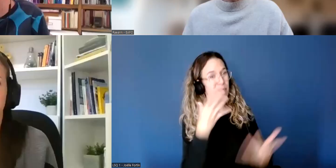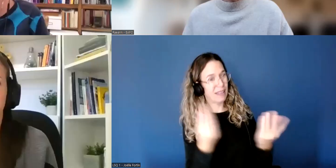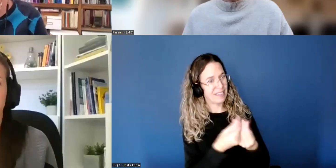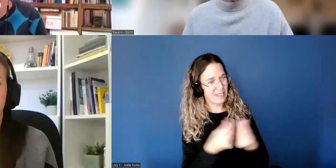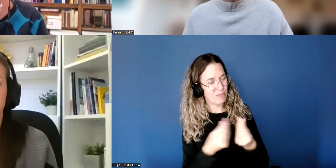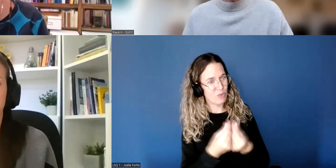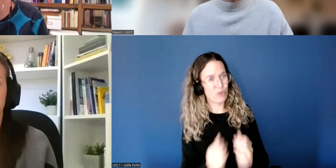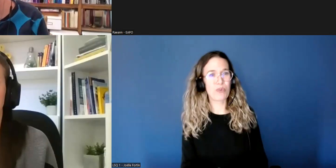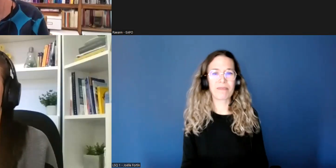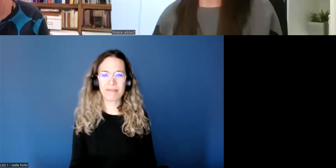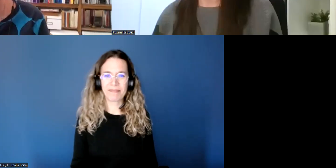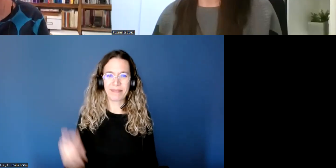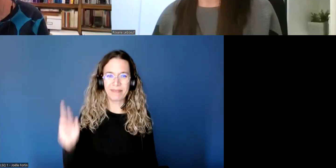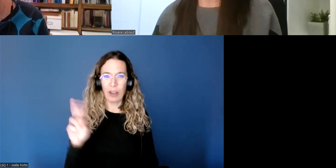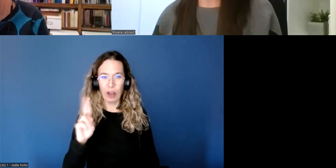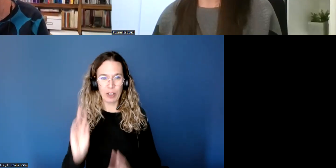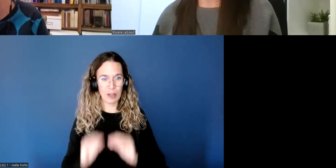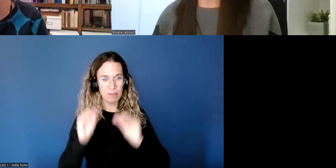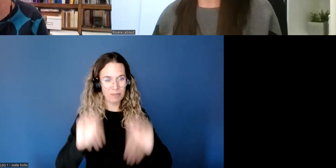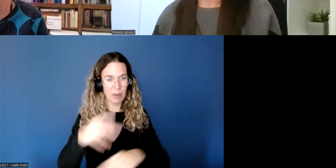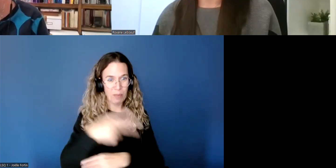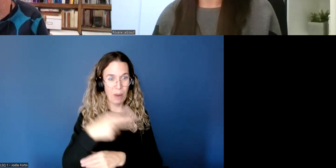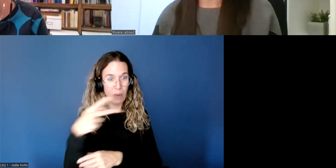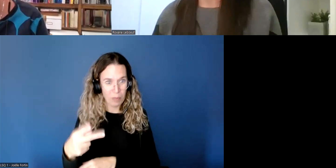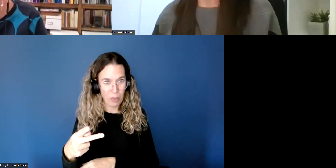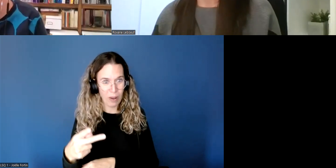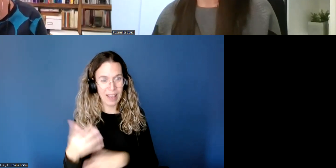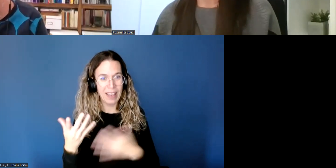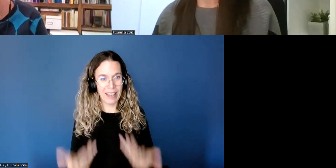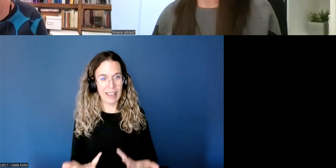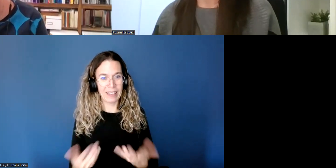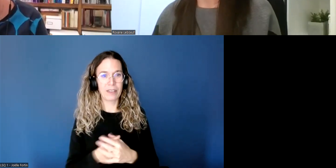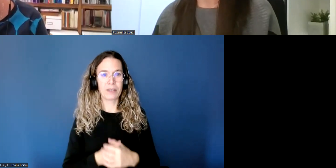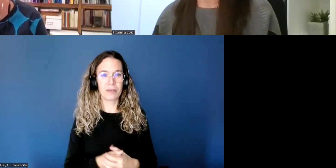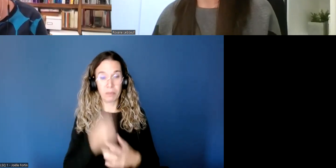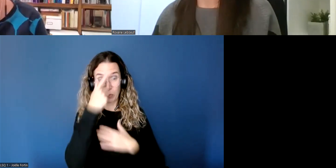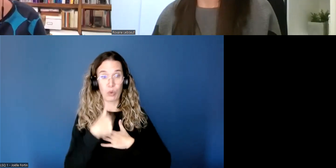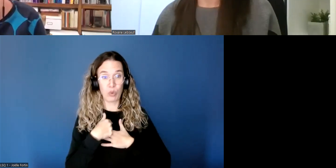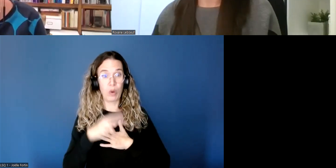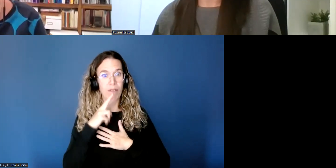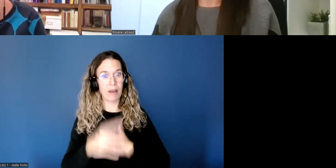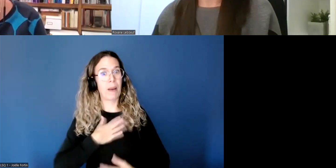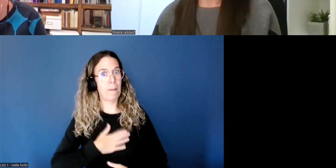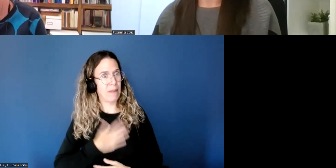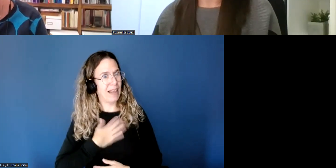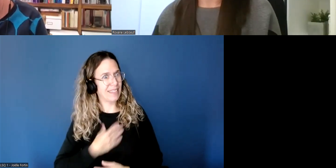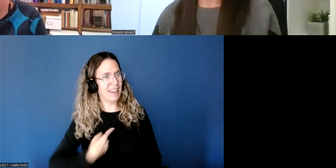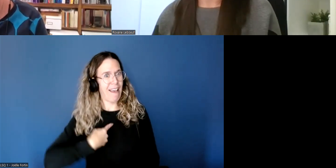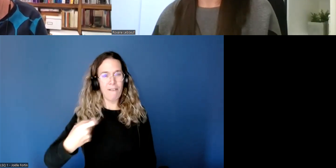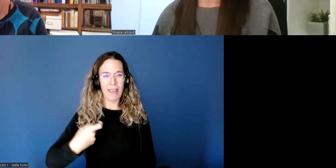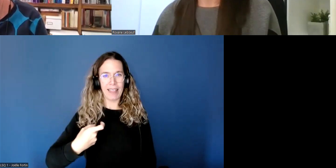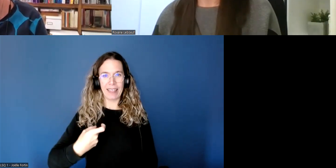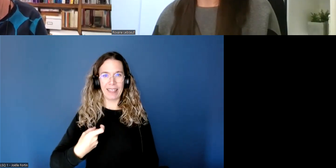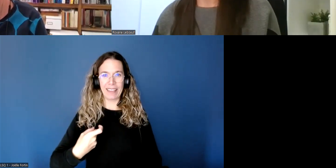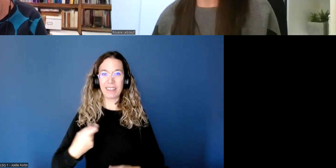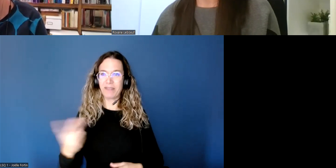Alors, pendant que Roxane installe notre PowerPoint, je veux vous dire à quel point pour nous, c'est un plaisir d'être reçus par